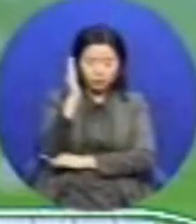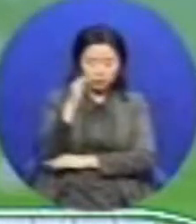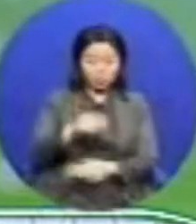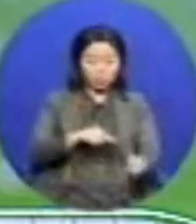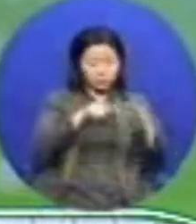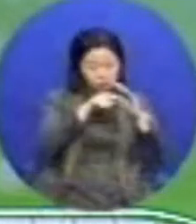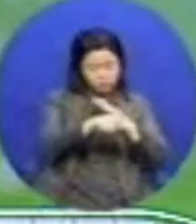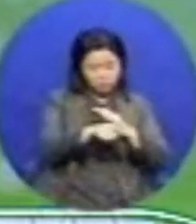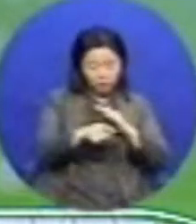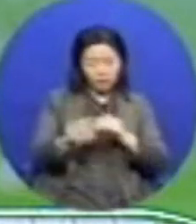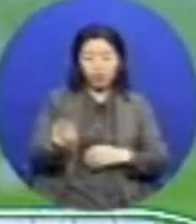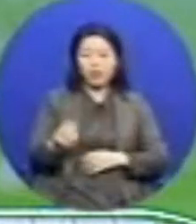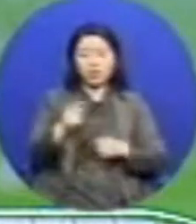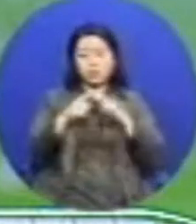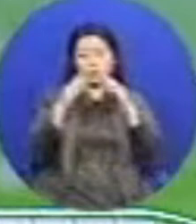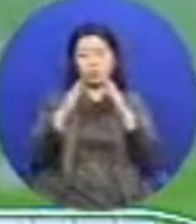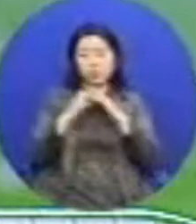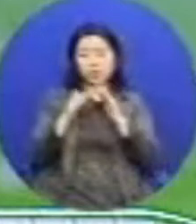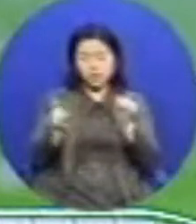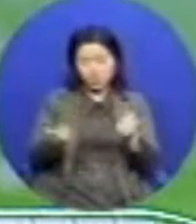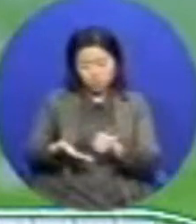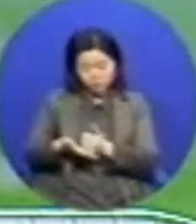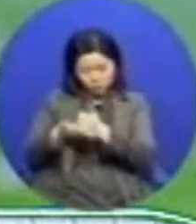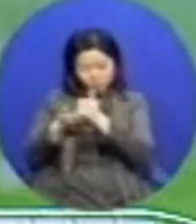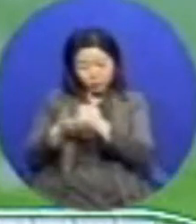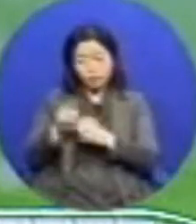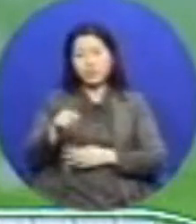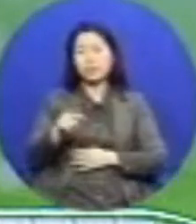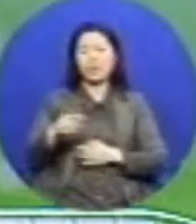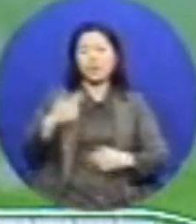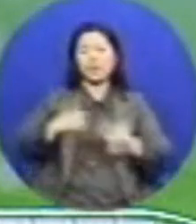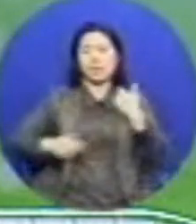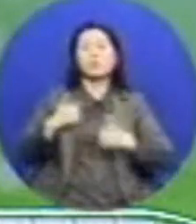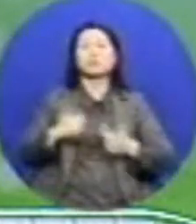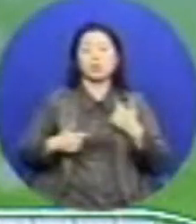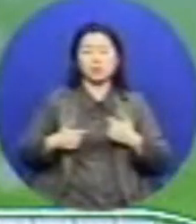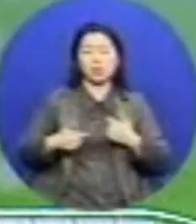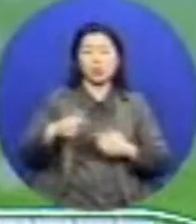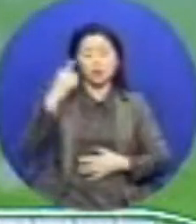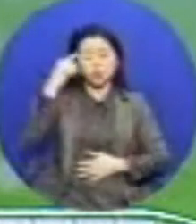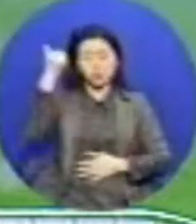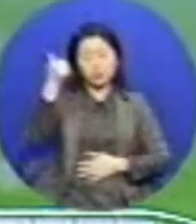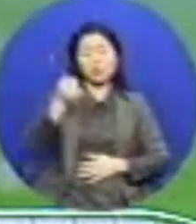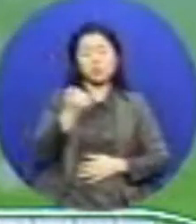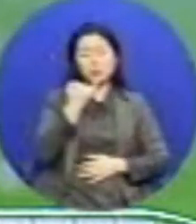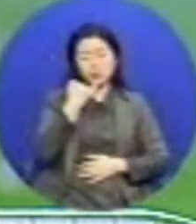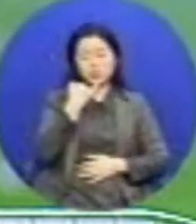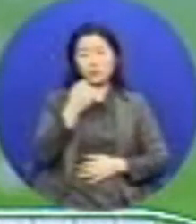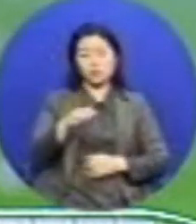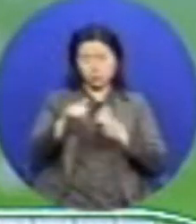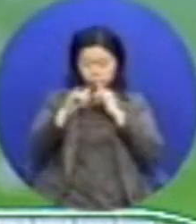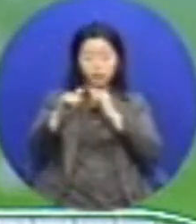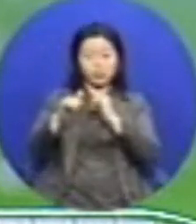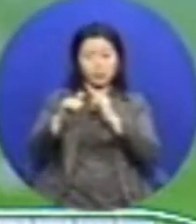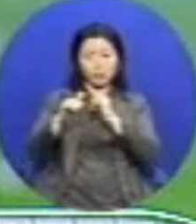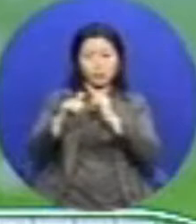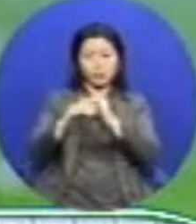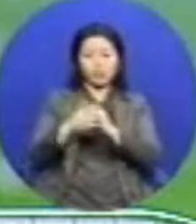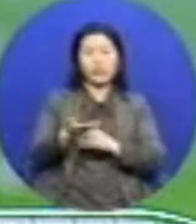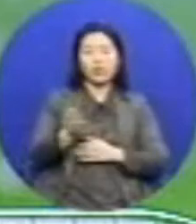섬기는 일이었어요 그 목사님이 기쁨 이었어요 목사가 그러면 된거죠 그럼 훌륭한 거지요